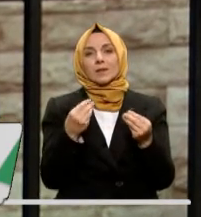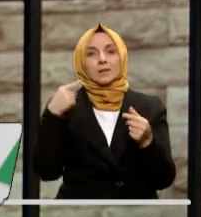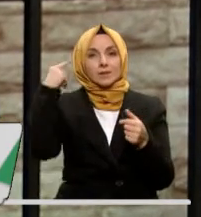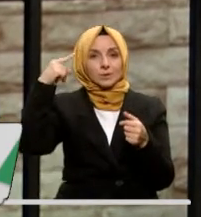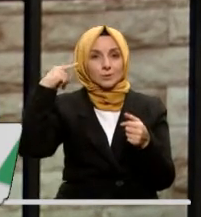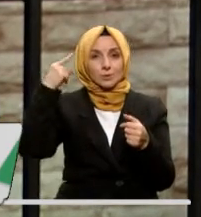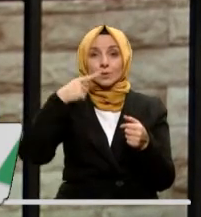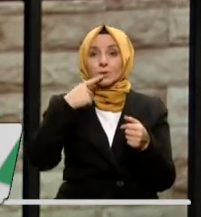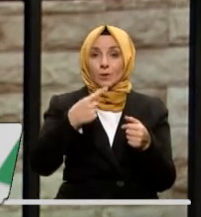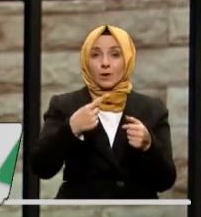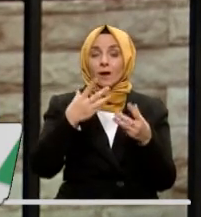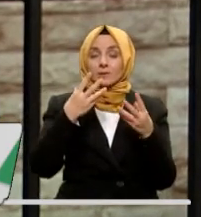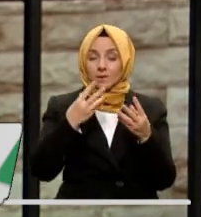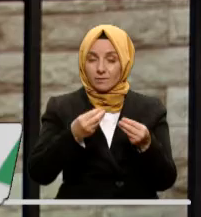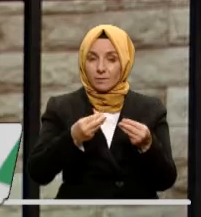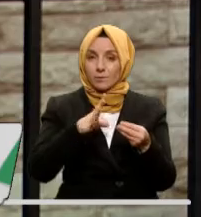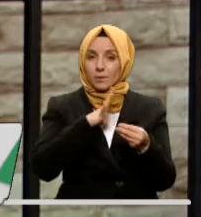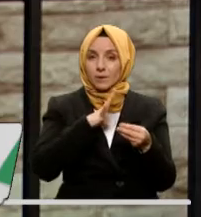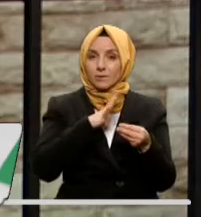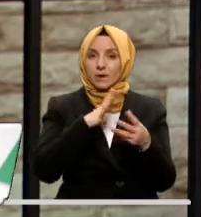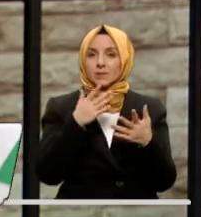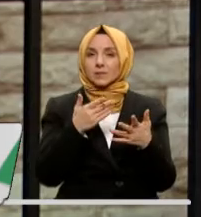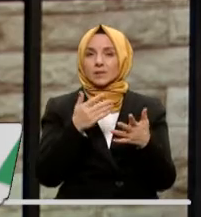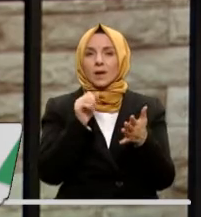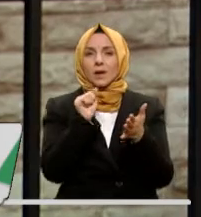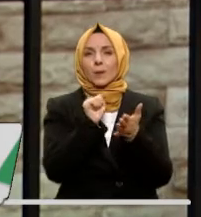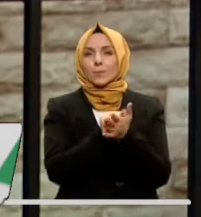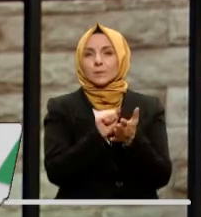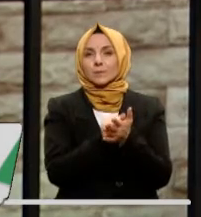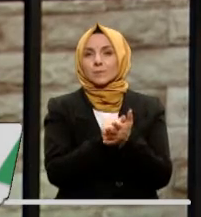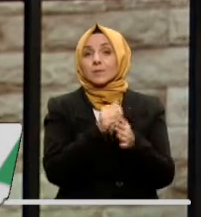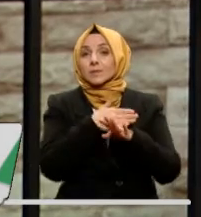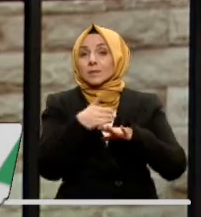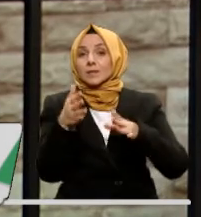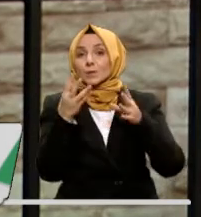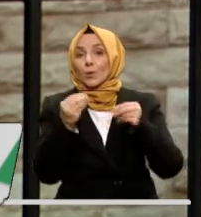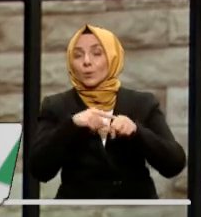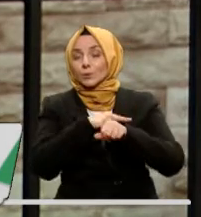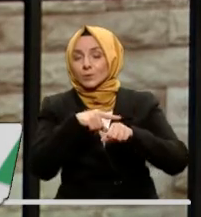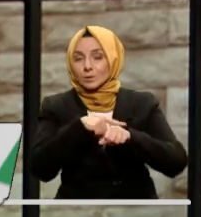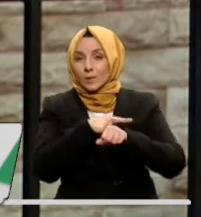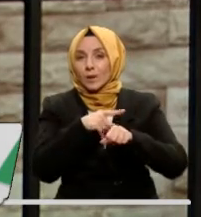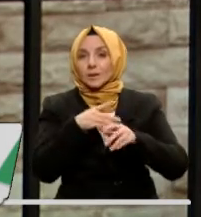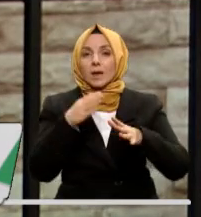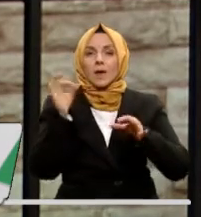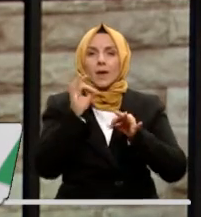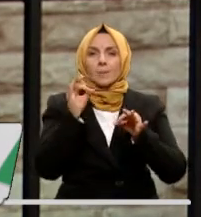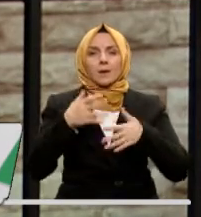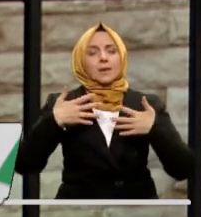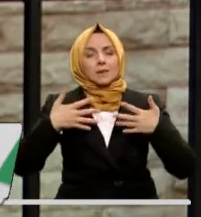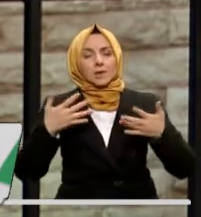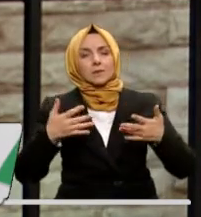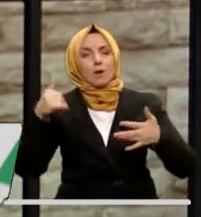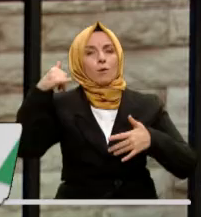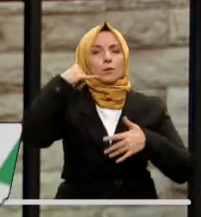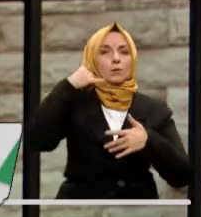hatta biraz geç kaldığında basımı anında telefonlarımız kilitleniyor dergimiz bu sene ulaşmadı diye bize bu da bizi